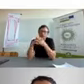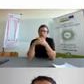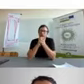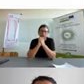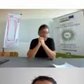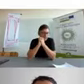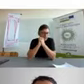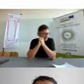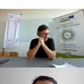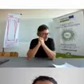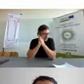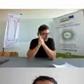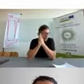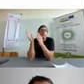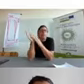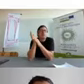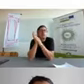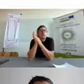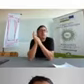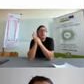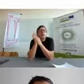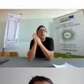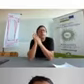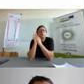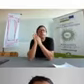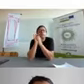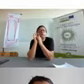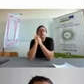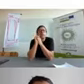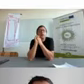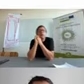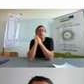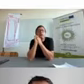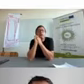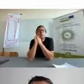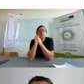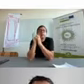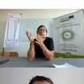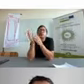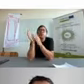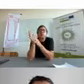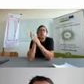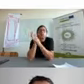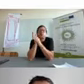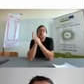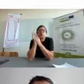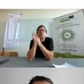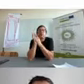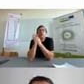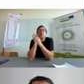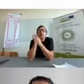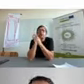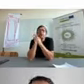Wirtschaft und Gesellschaft sein wird. Gemeinsam mit den Kolleginnen von der Business Upper Austria, speziell in dem Möbel- und